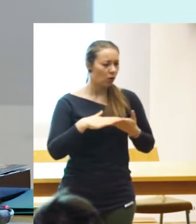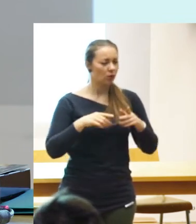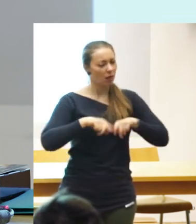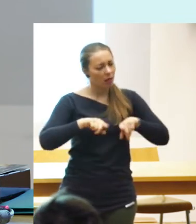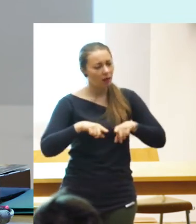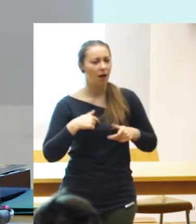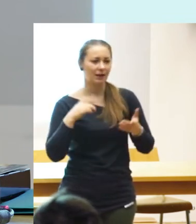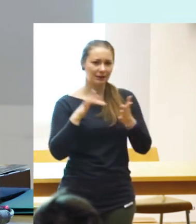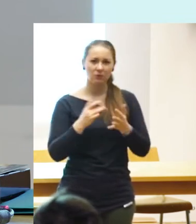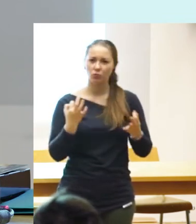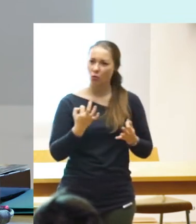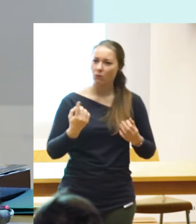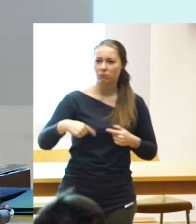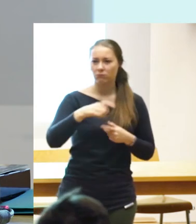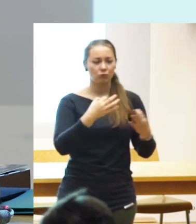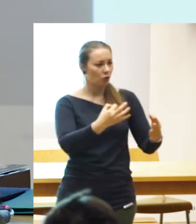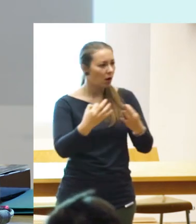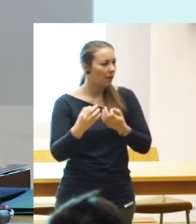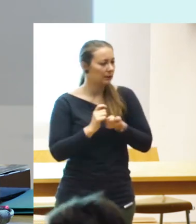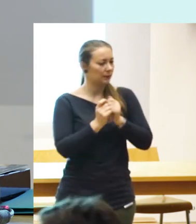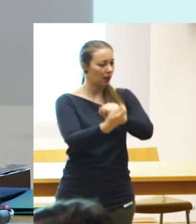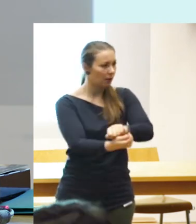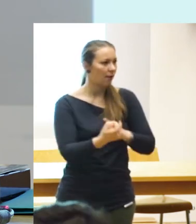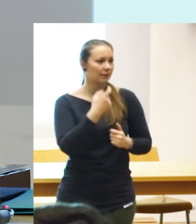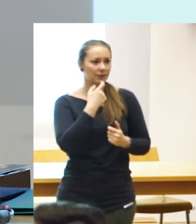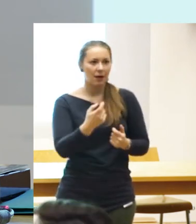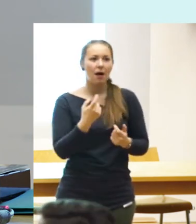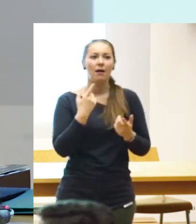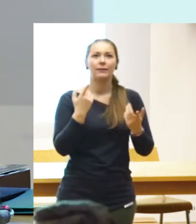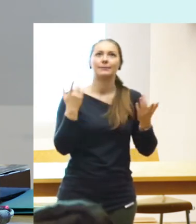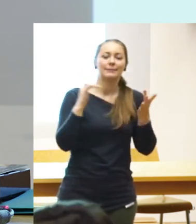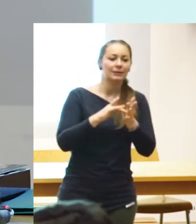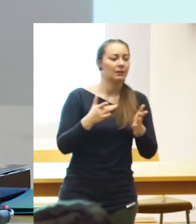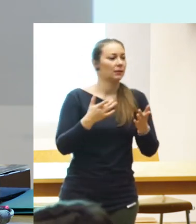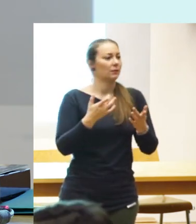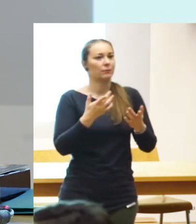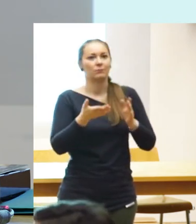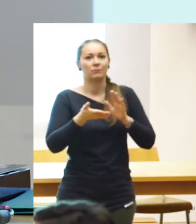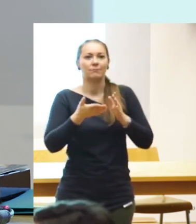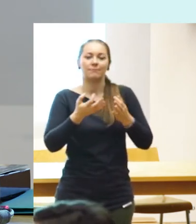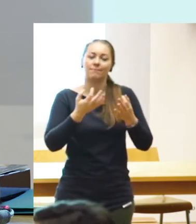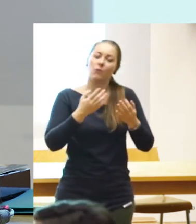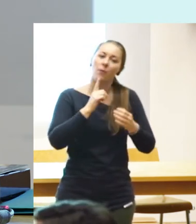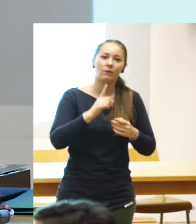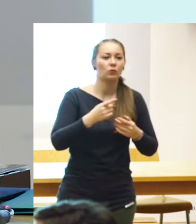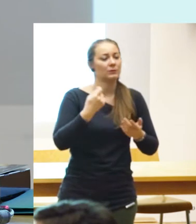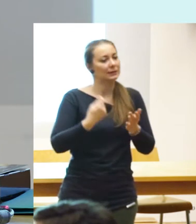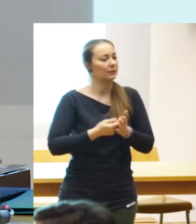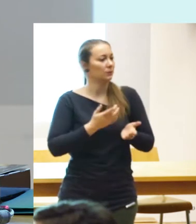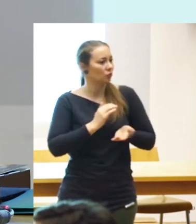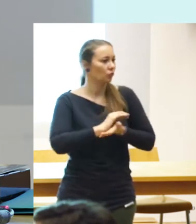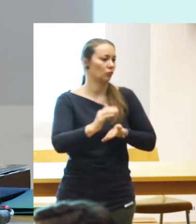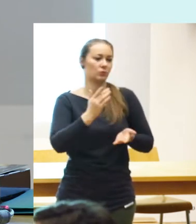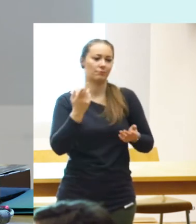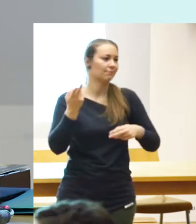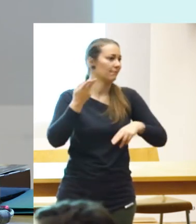které musí tu vést k nějakému otevření té instituce. Proto jsem